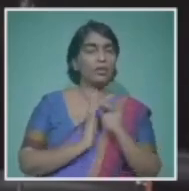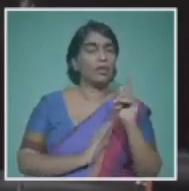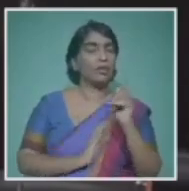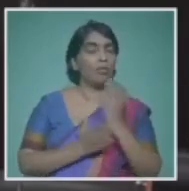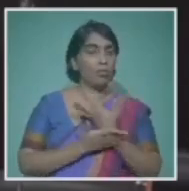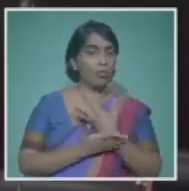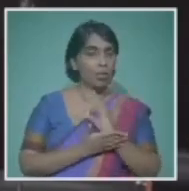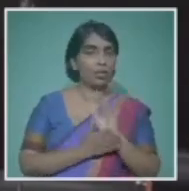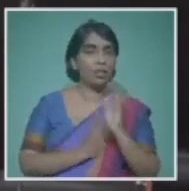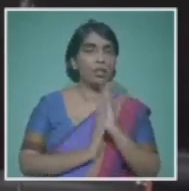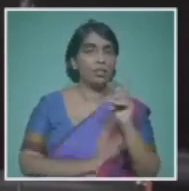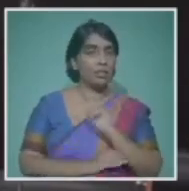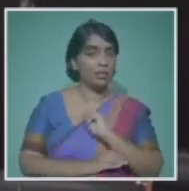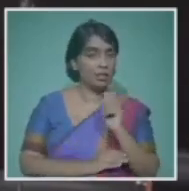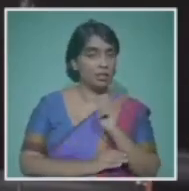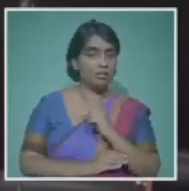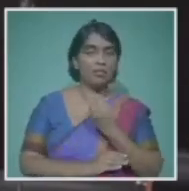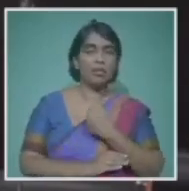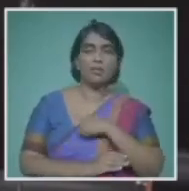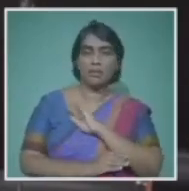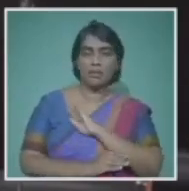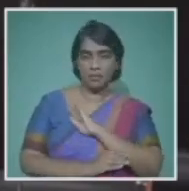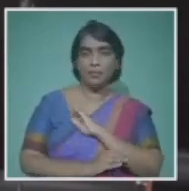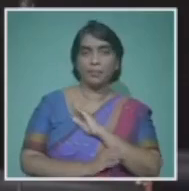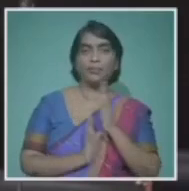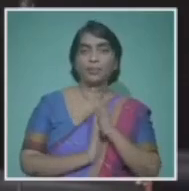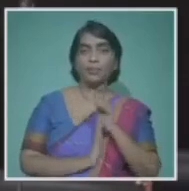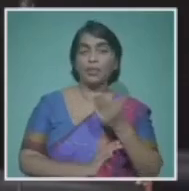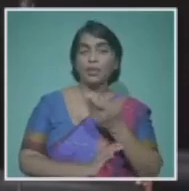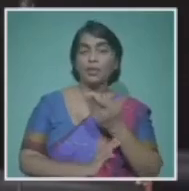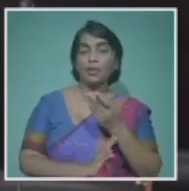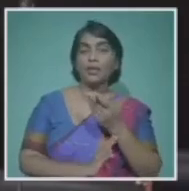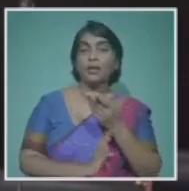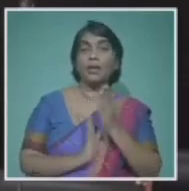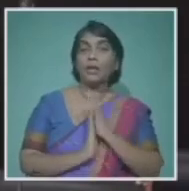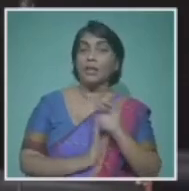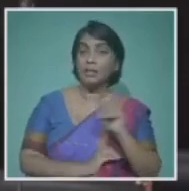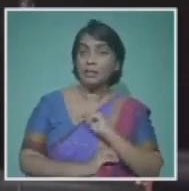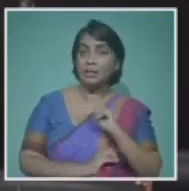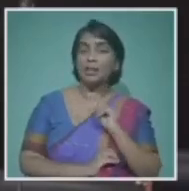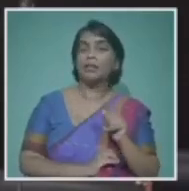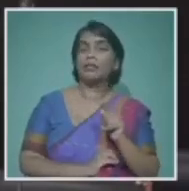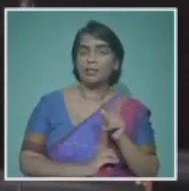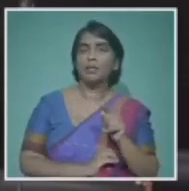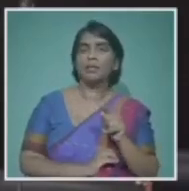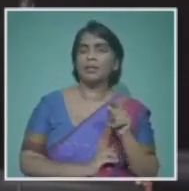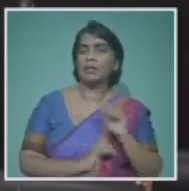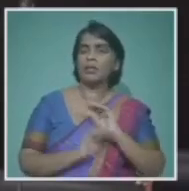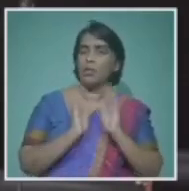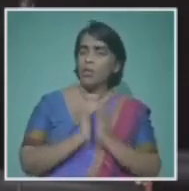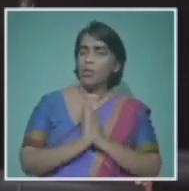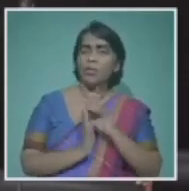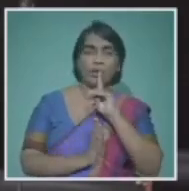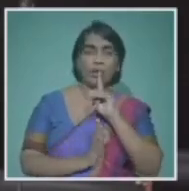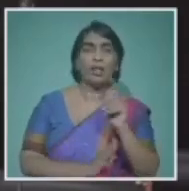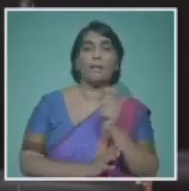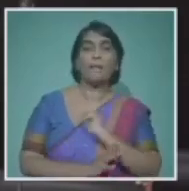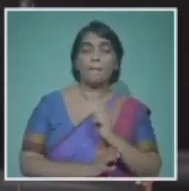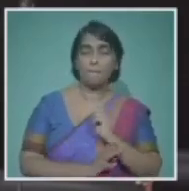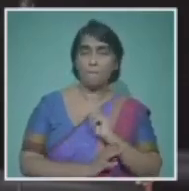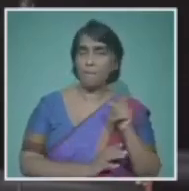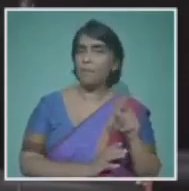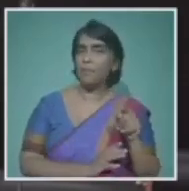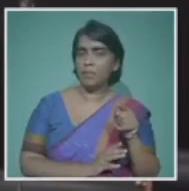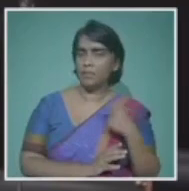සංඝ. මේ ධර්මය ගැන සංඝයා ගැන නෙමෙයි, මේ සම්පූර්ණම තියෙන ධර්මය ගැන.